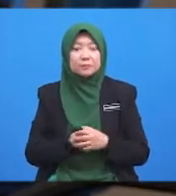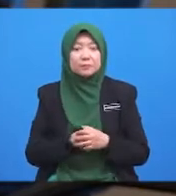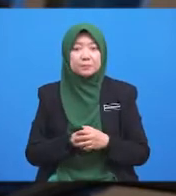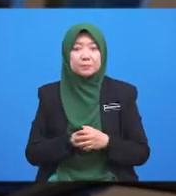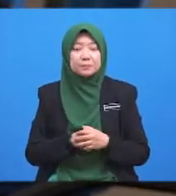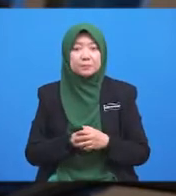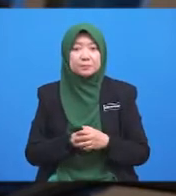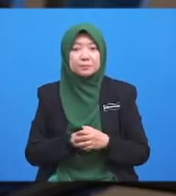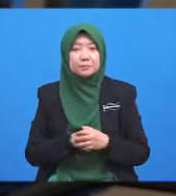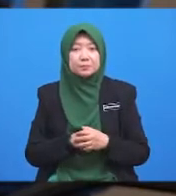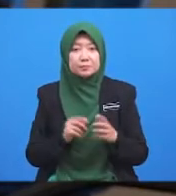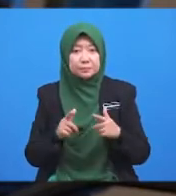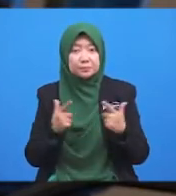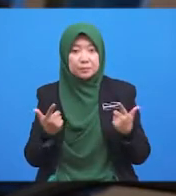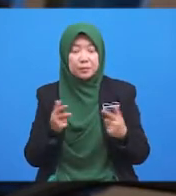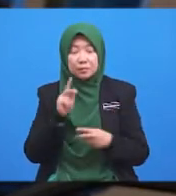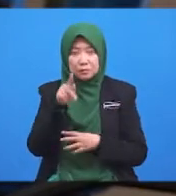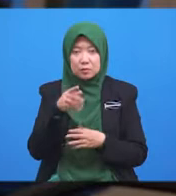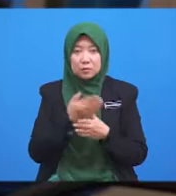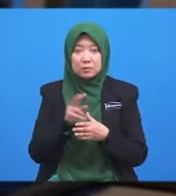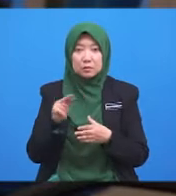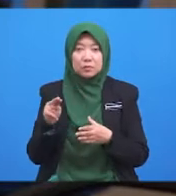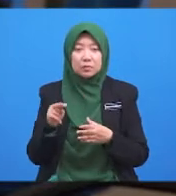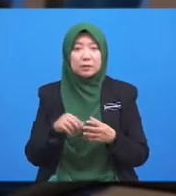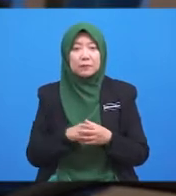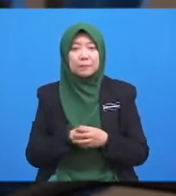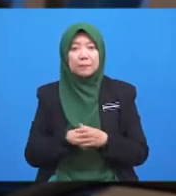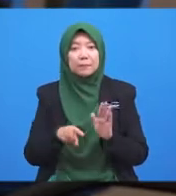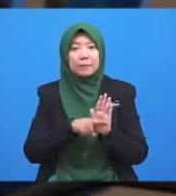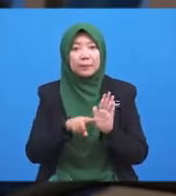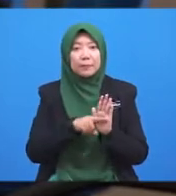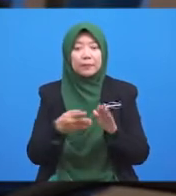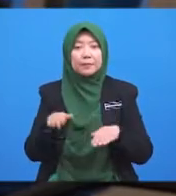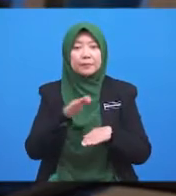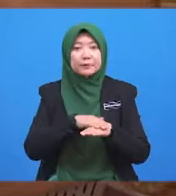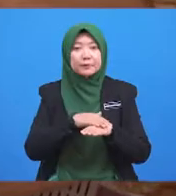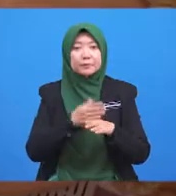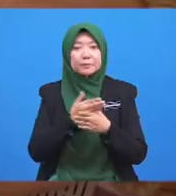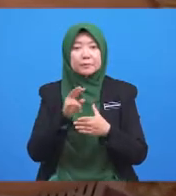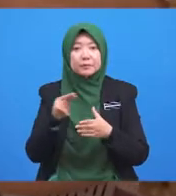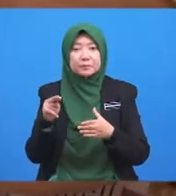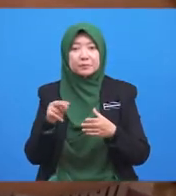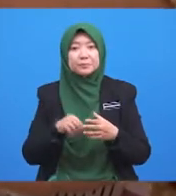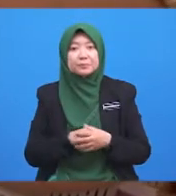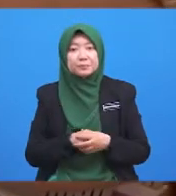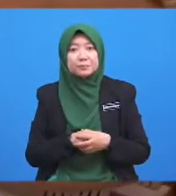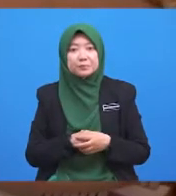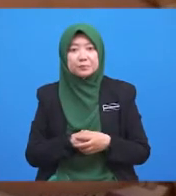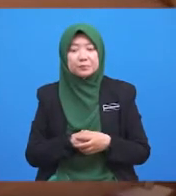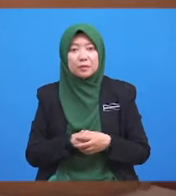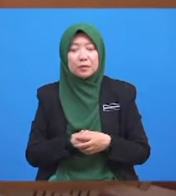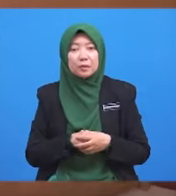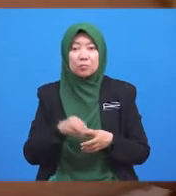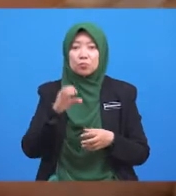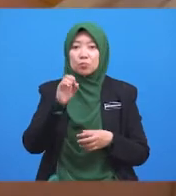bertentangan dengannya. Pastikan bahagian berpolariti negatif berada di atas bahagian selulit.